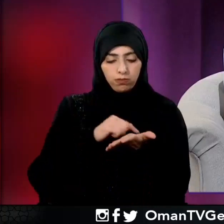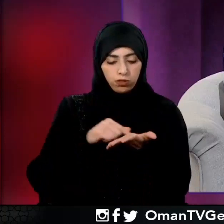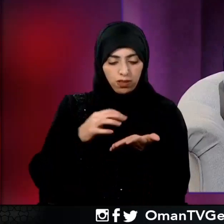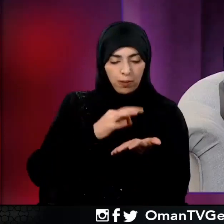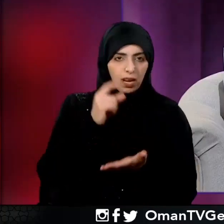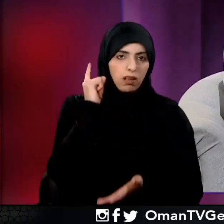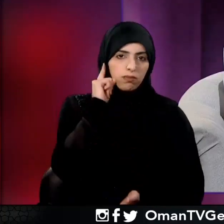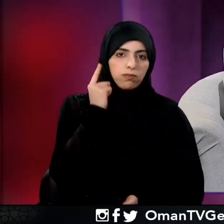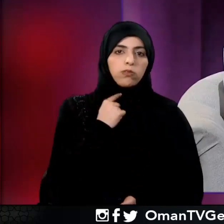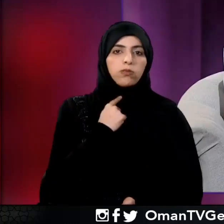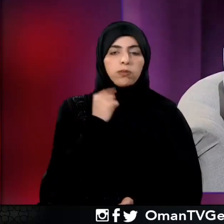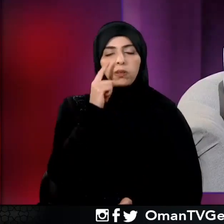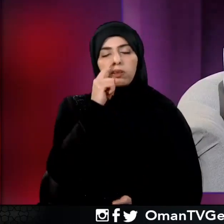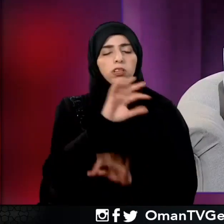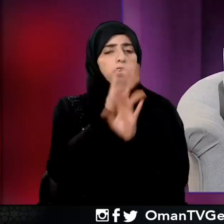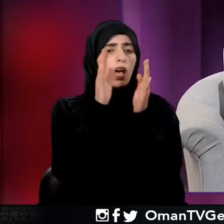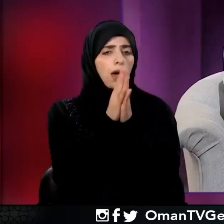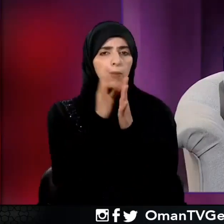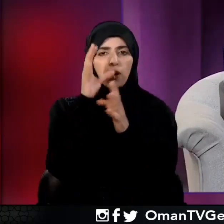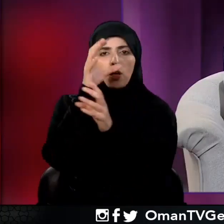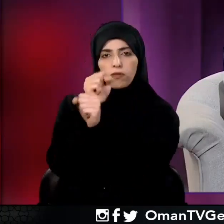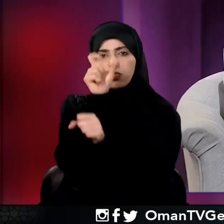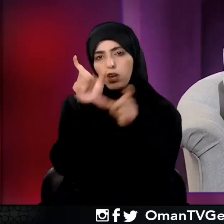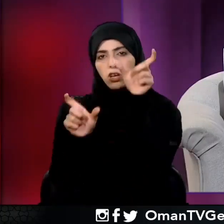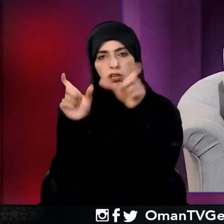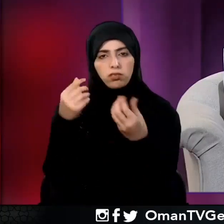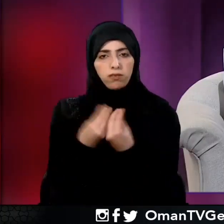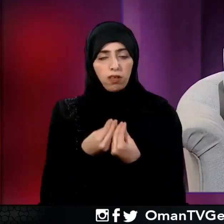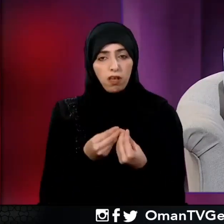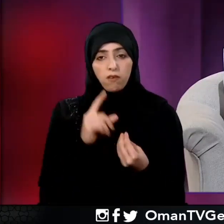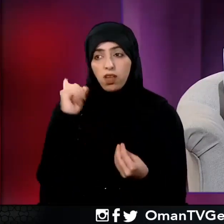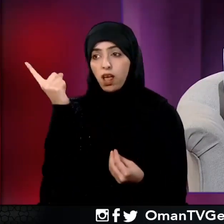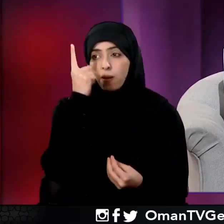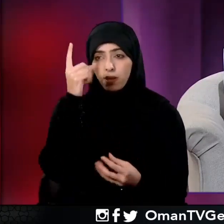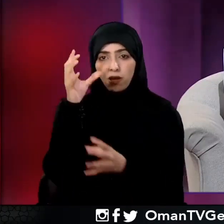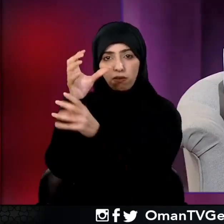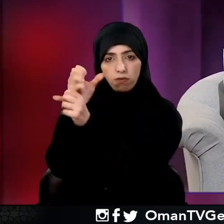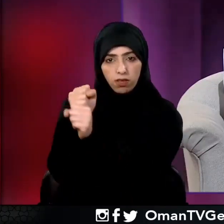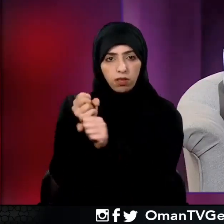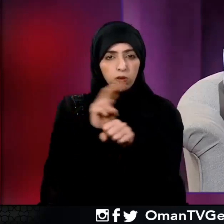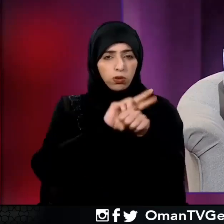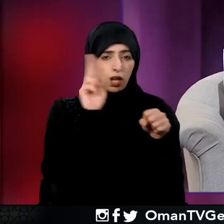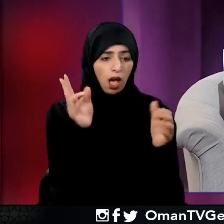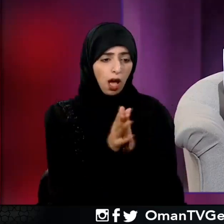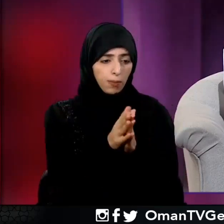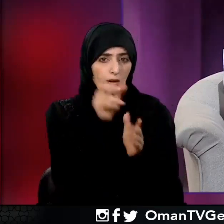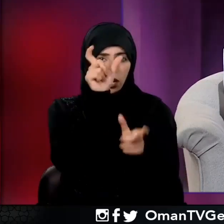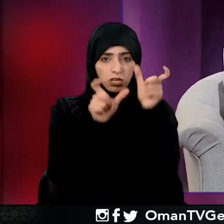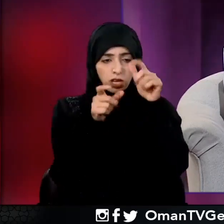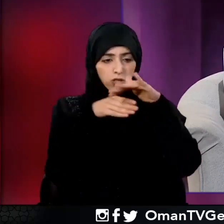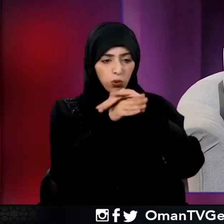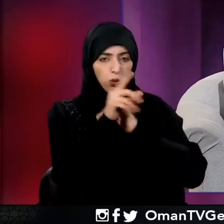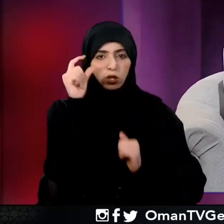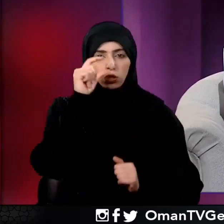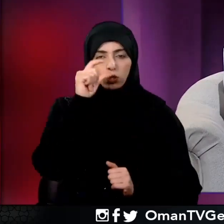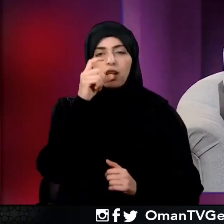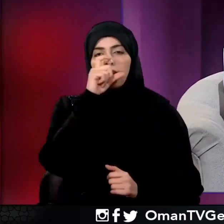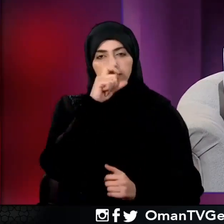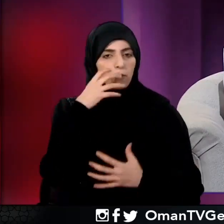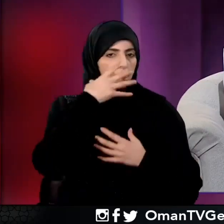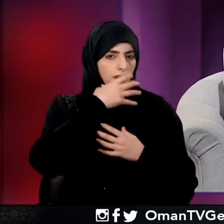والحنجرة، وهذه الاحترازات أيضا بالاحترازات العامة، في احترازات شخصية للطبيب الأنف والحنجرة في العيادة بأن